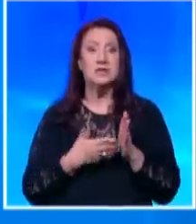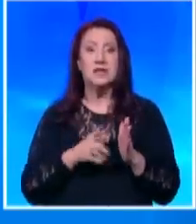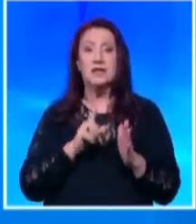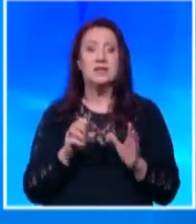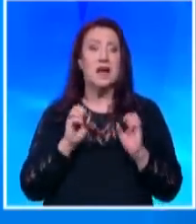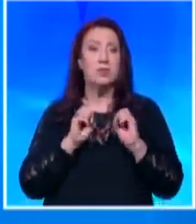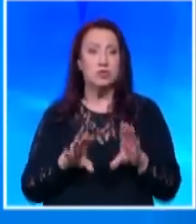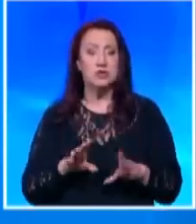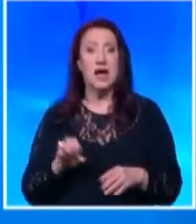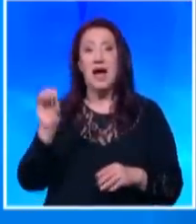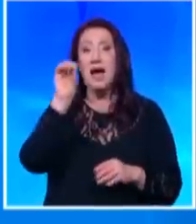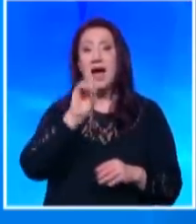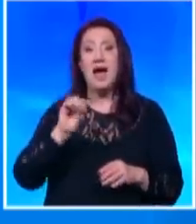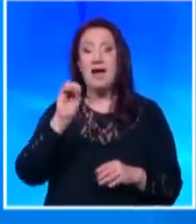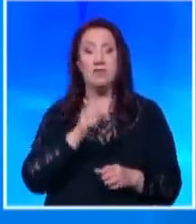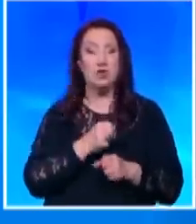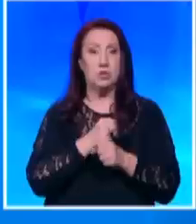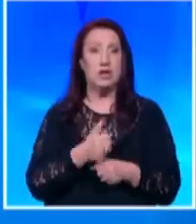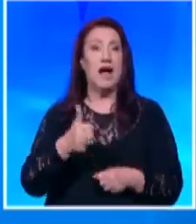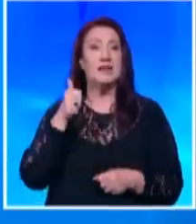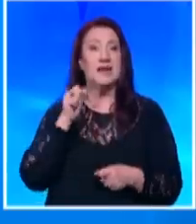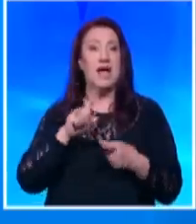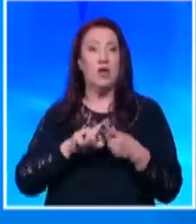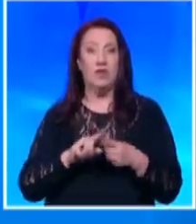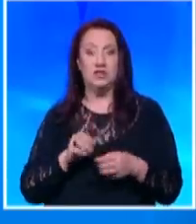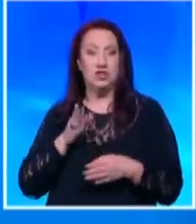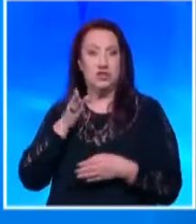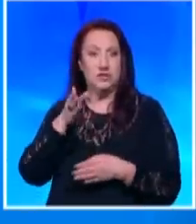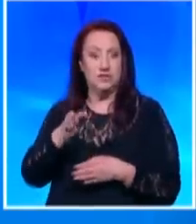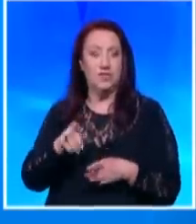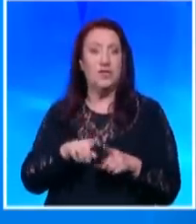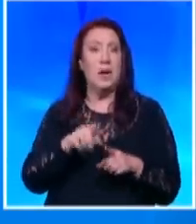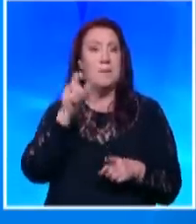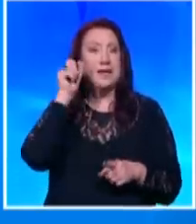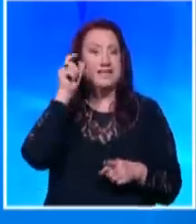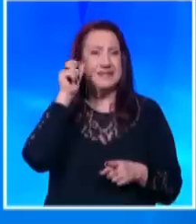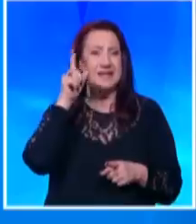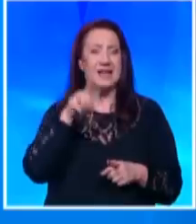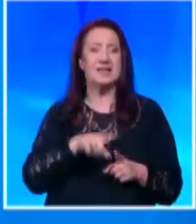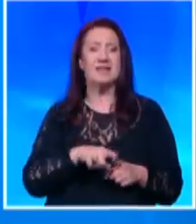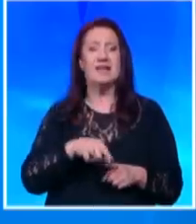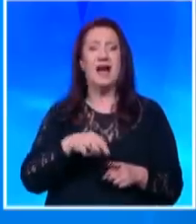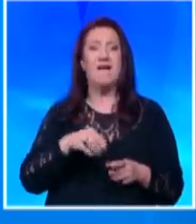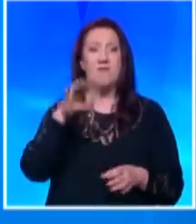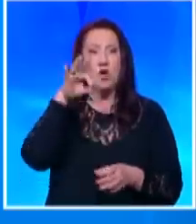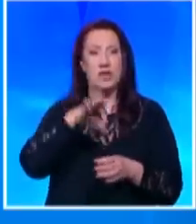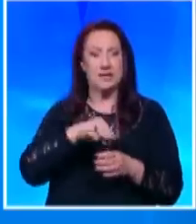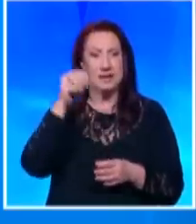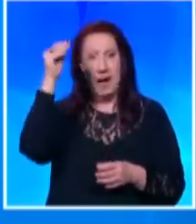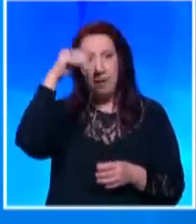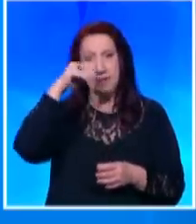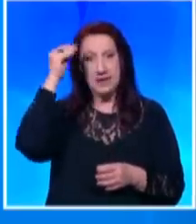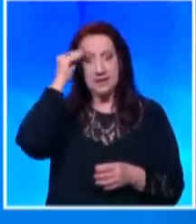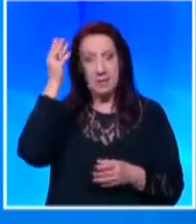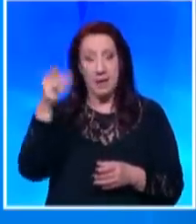Андрей Ковачев, председателя на фондация Българска памет Милен Врабевски и още трима наши граждани да влязат в страната.